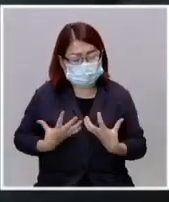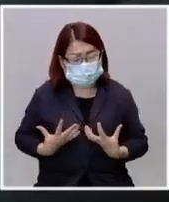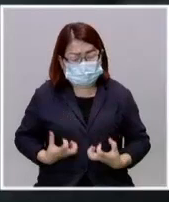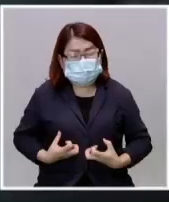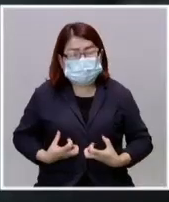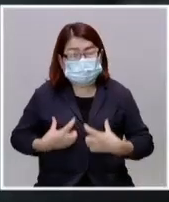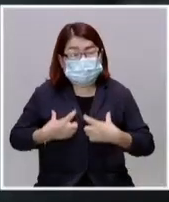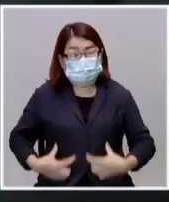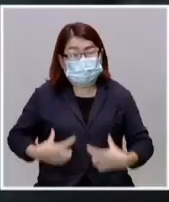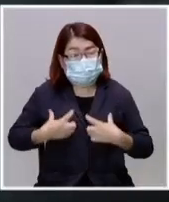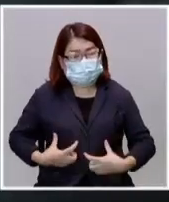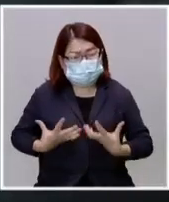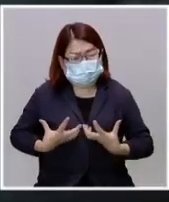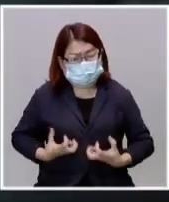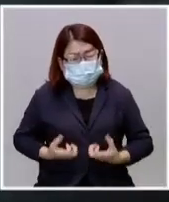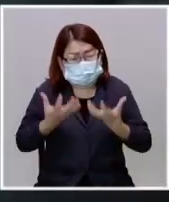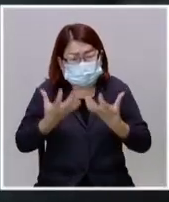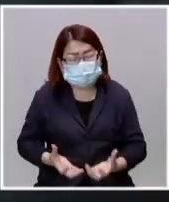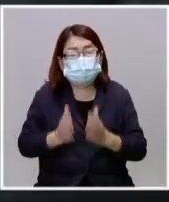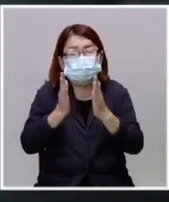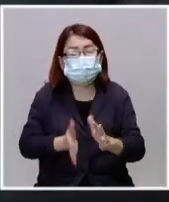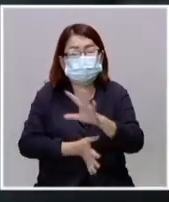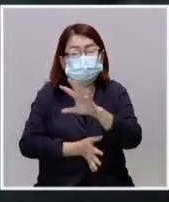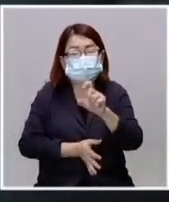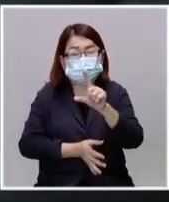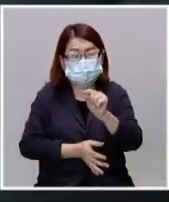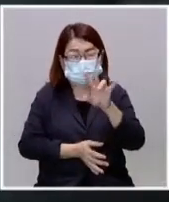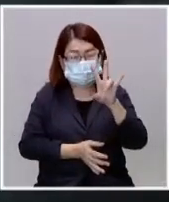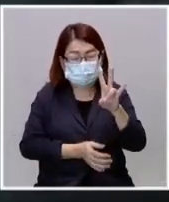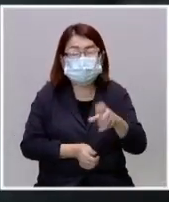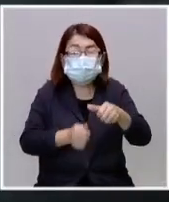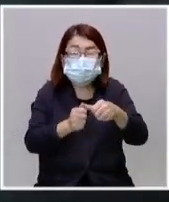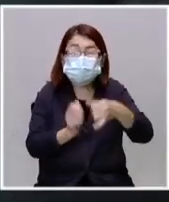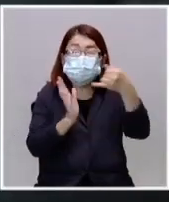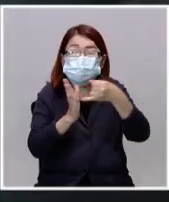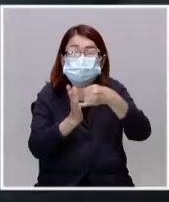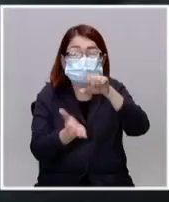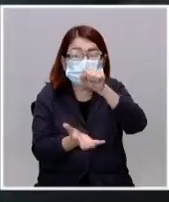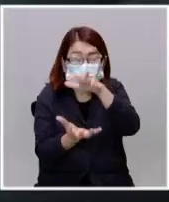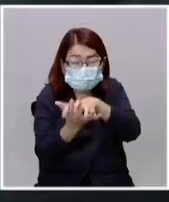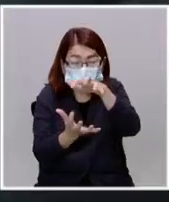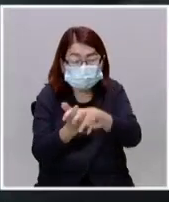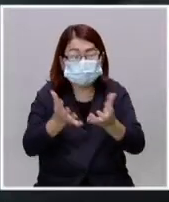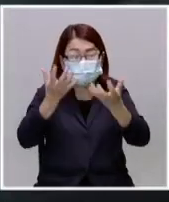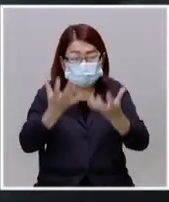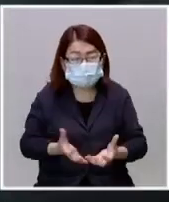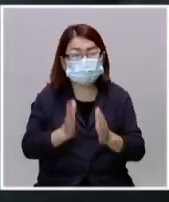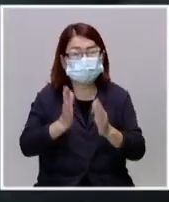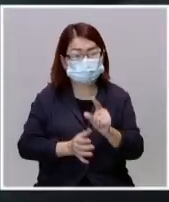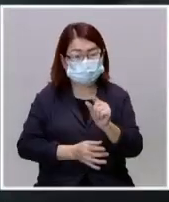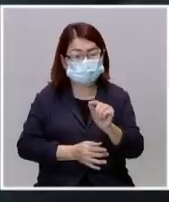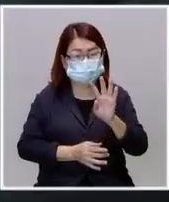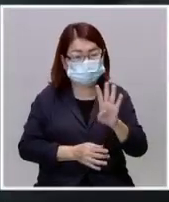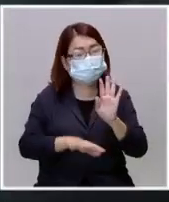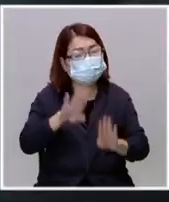การหนักมากถึง527รายส่วนในพื้นที่จังหวัดสมุทรปราการค่ะมีผู้ป่วยอาการหนัก24รายคิด